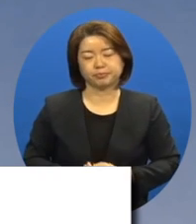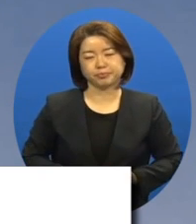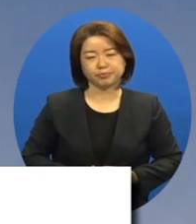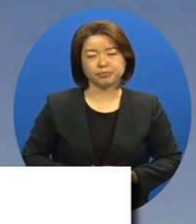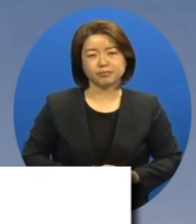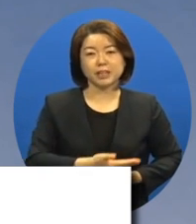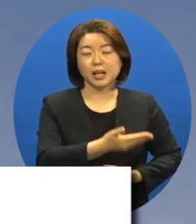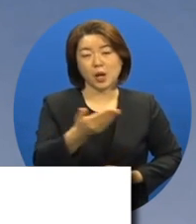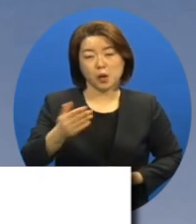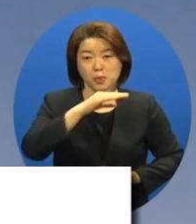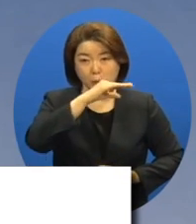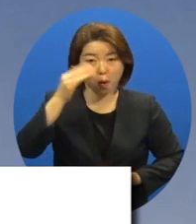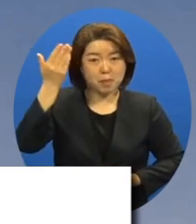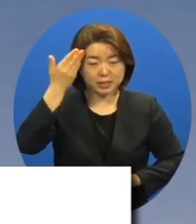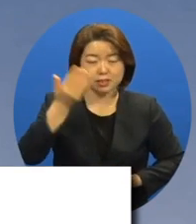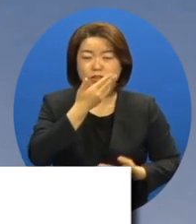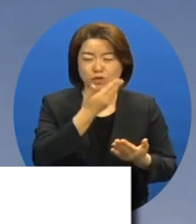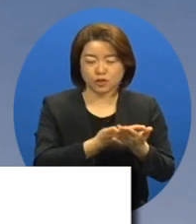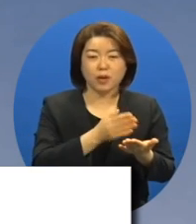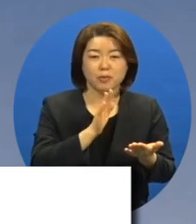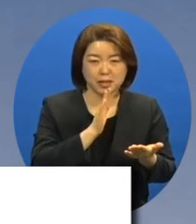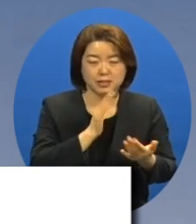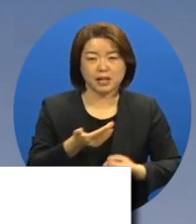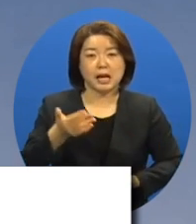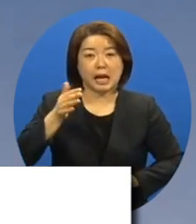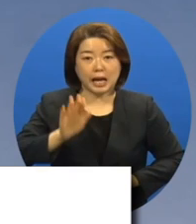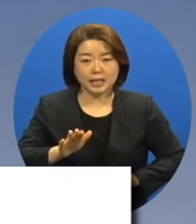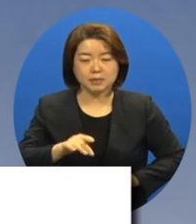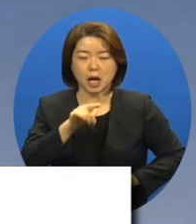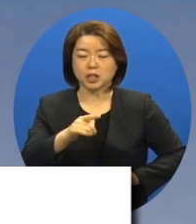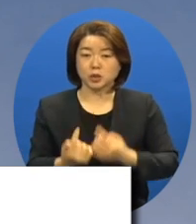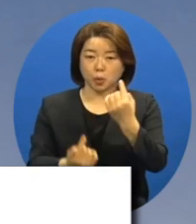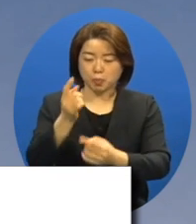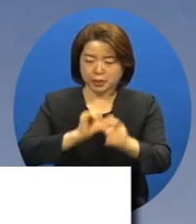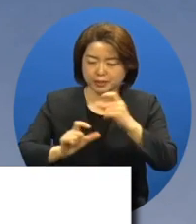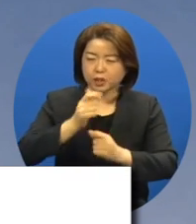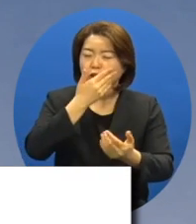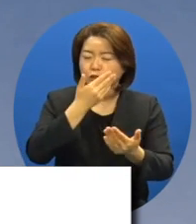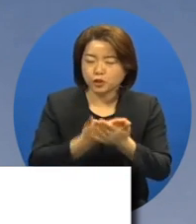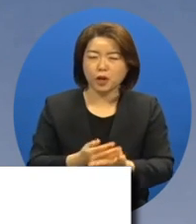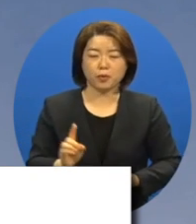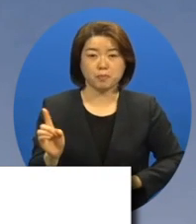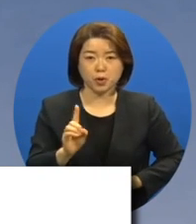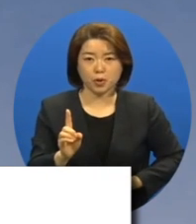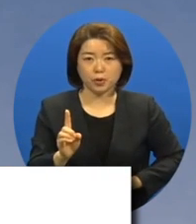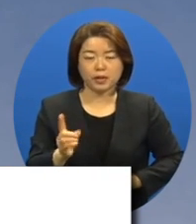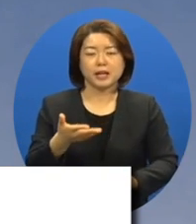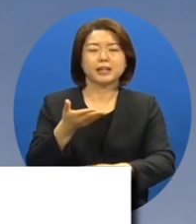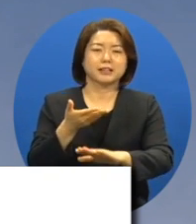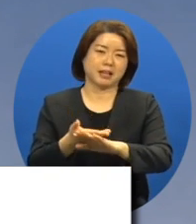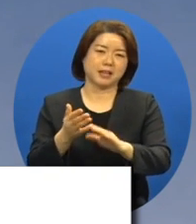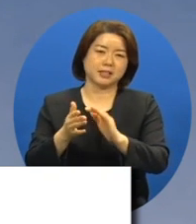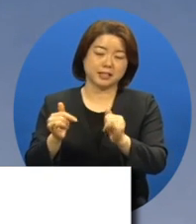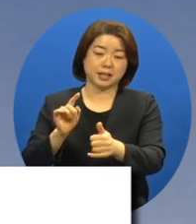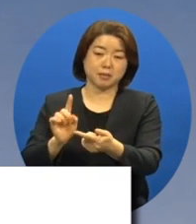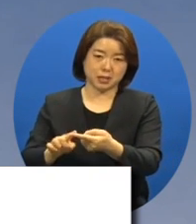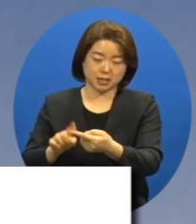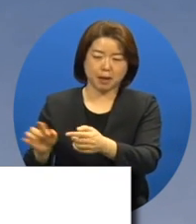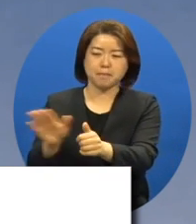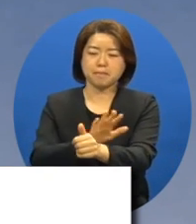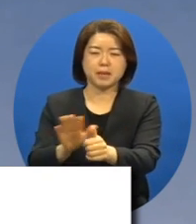지식은 중요합니다 그러나 못지 않게 중요한 것은 다른 사람에 대한 배려입니다